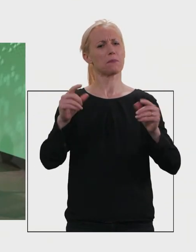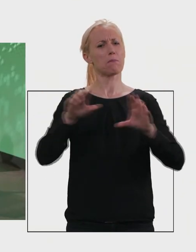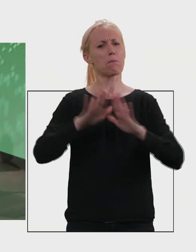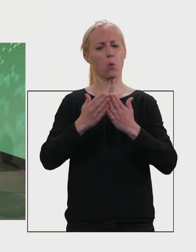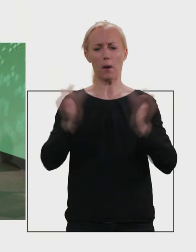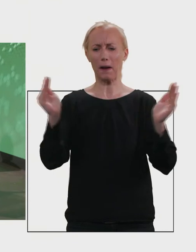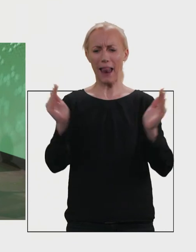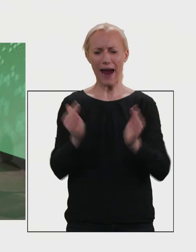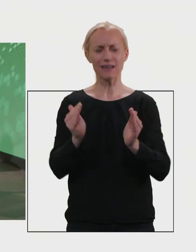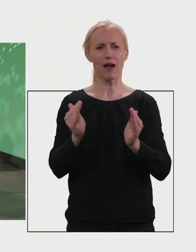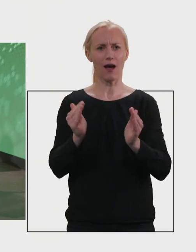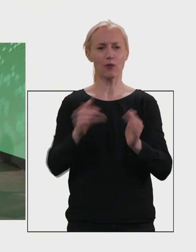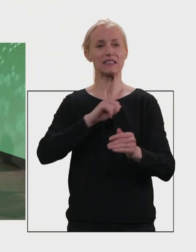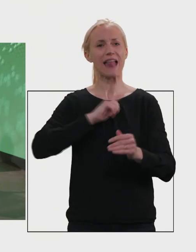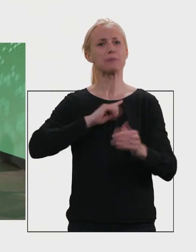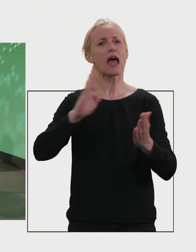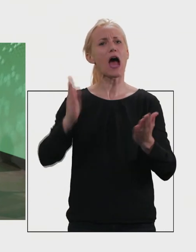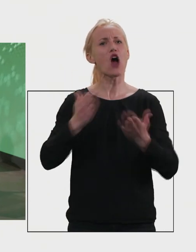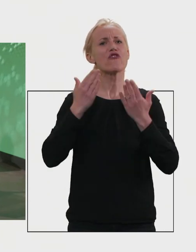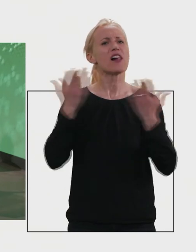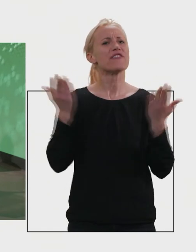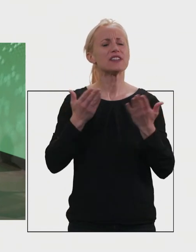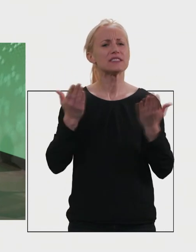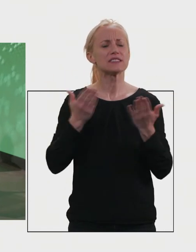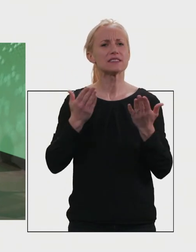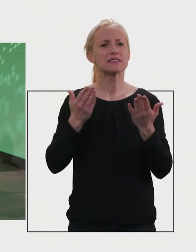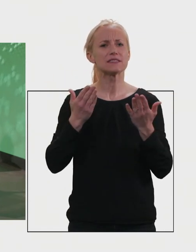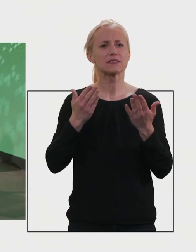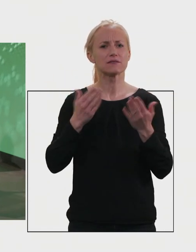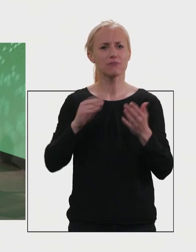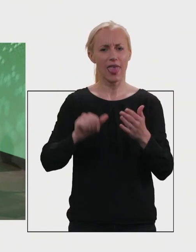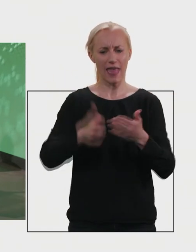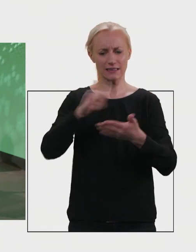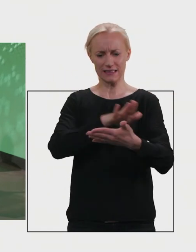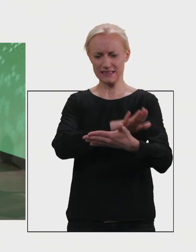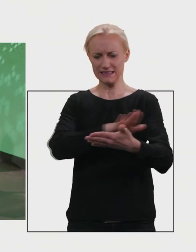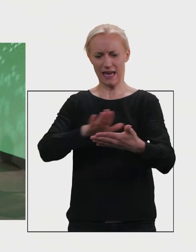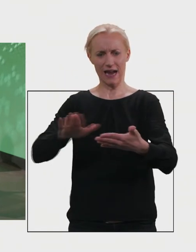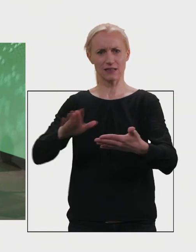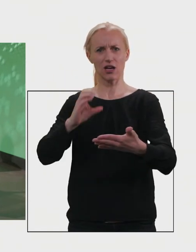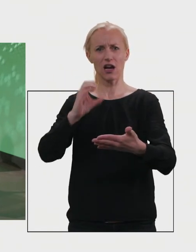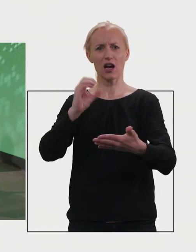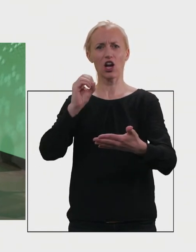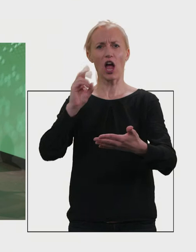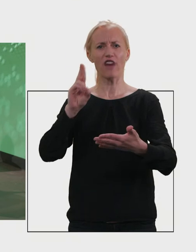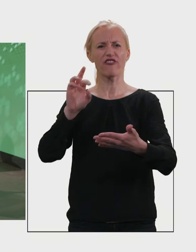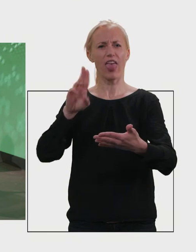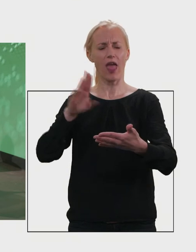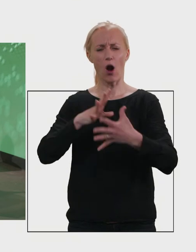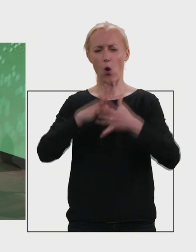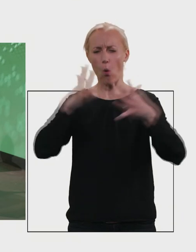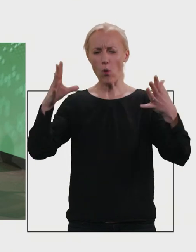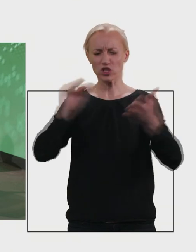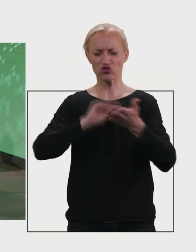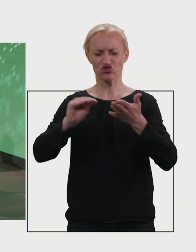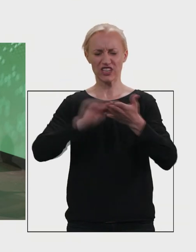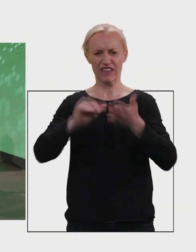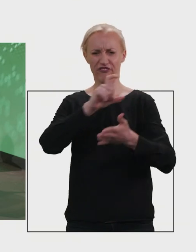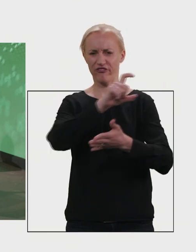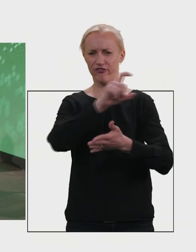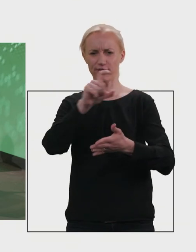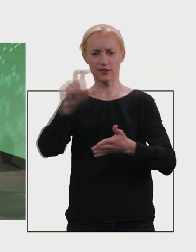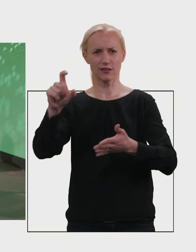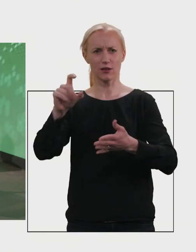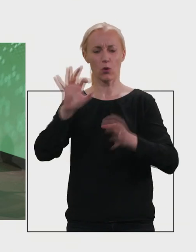Was mir aufgefallen ist, ist, dass es vorne auf dem Cover eine sehr große Schrift auch hat und einen